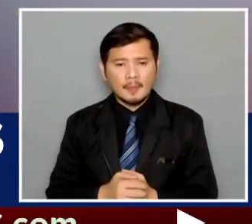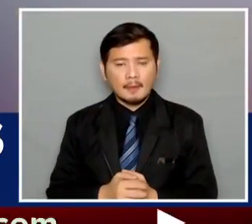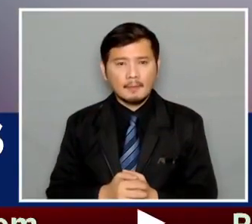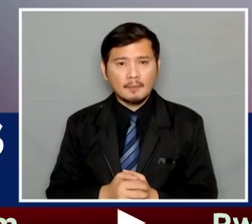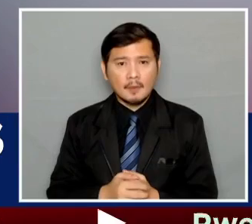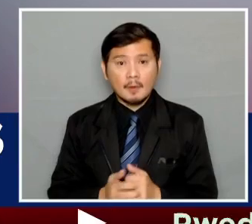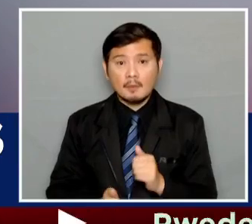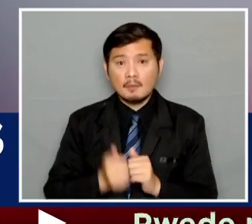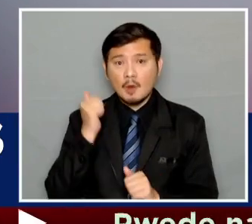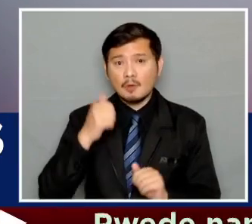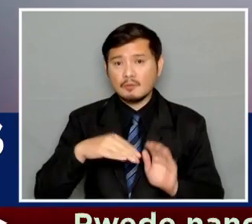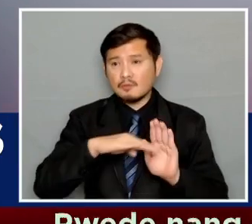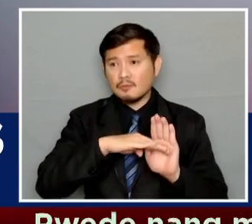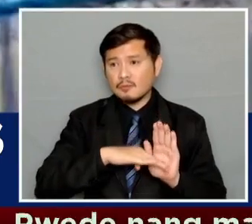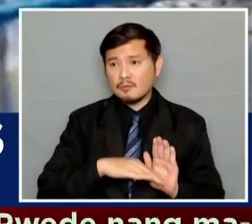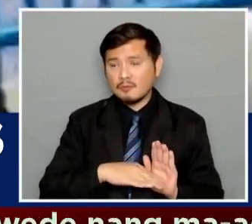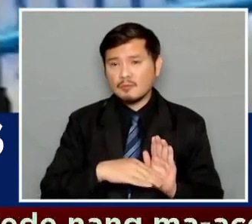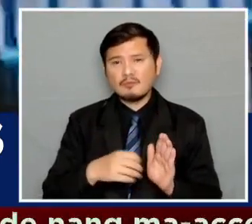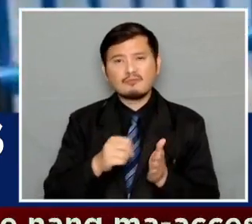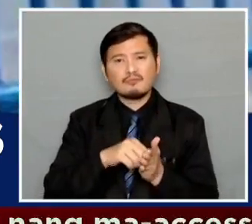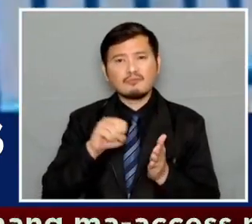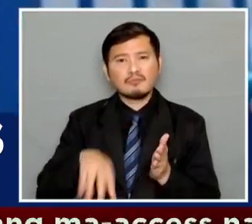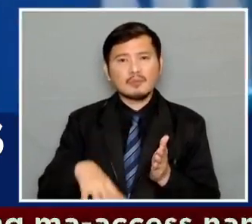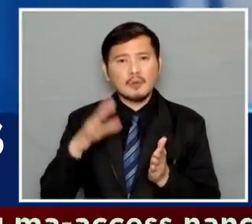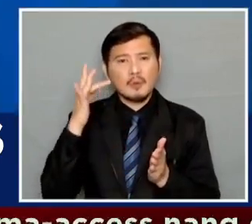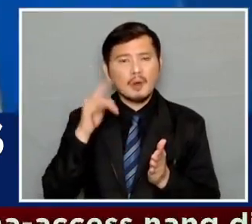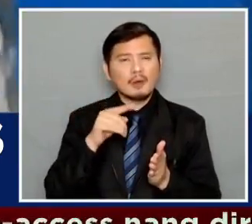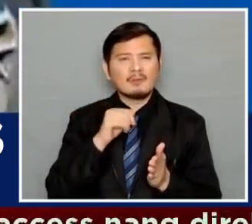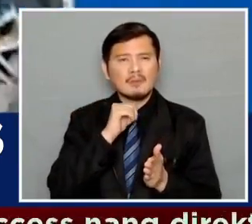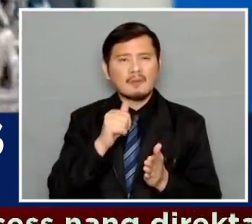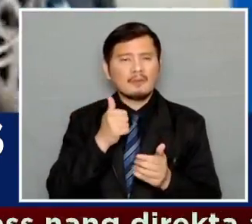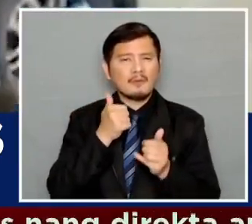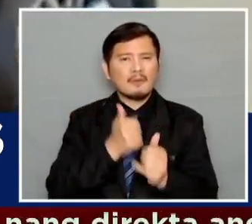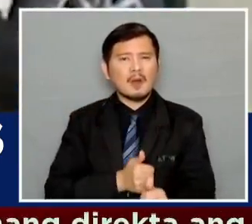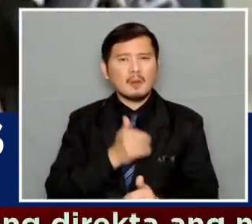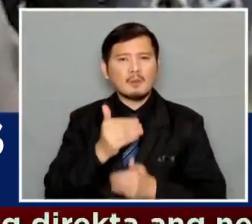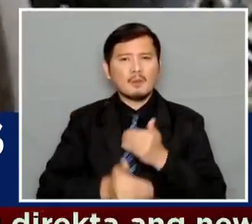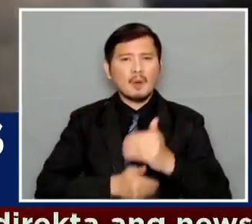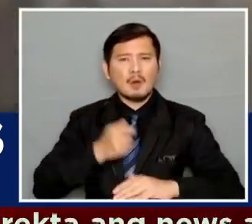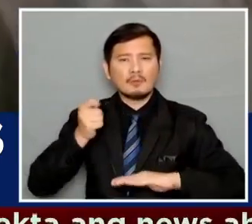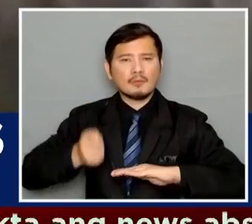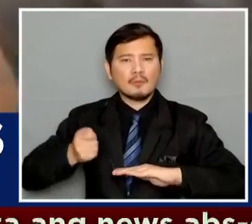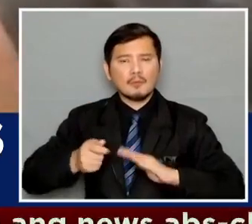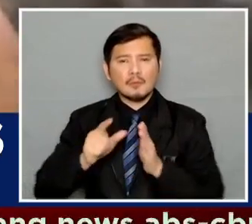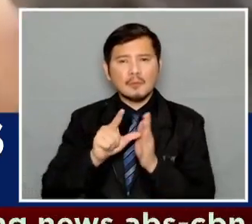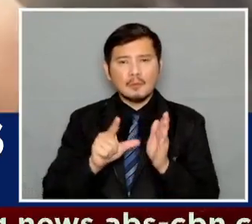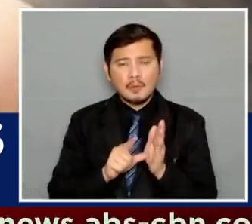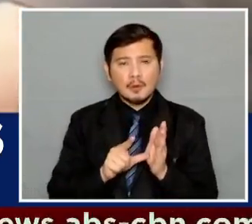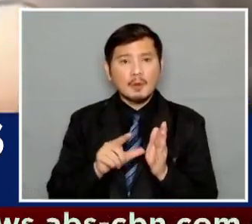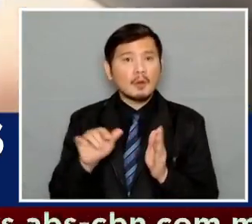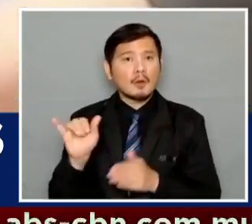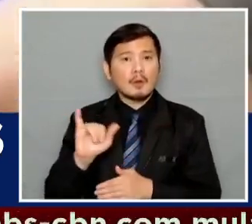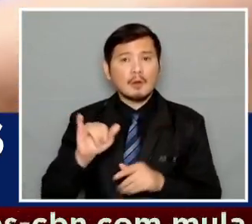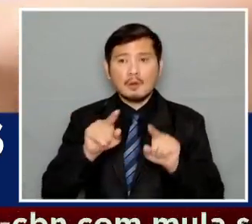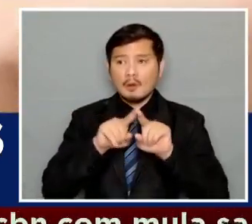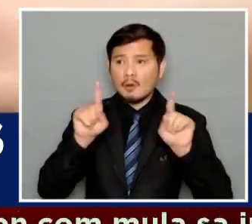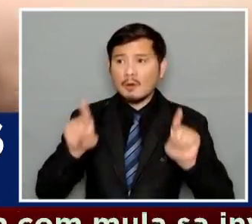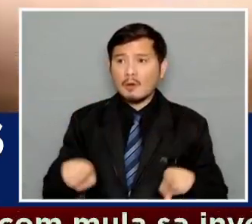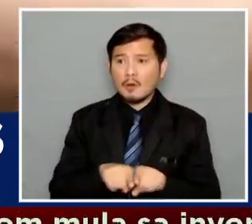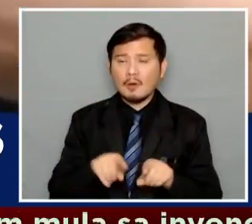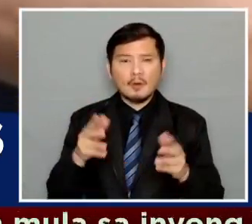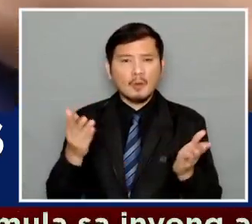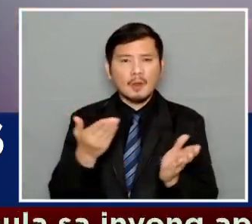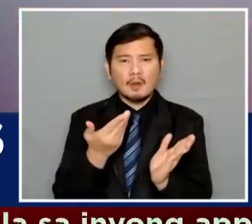doktora dahil sa paglabag sa due process at kawalan ng probable cause para maglabas ng arrest warrant. Pero ayon po sa